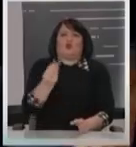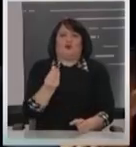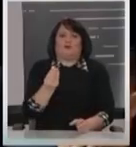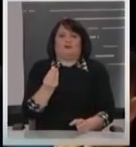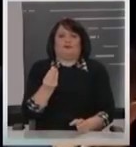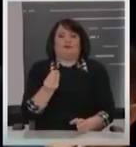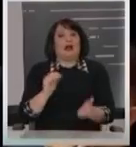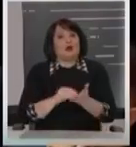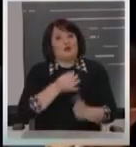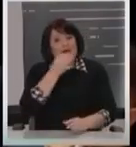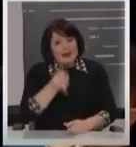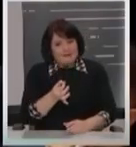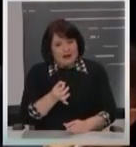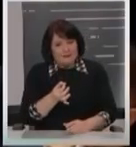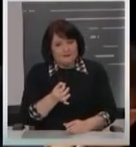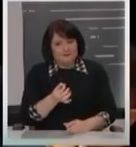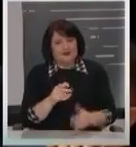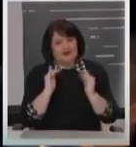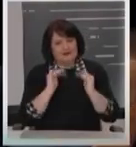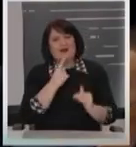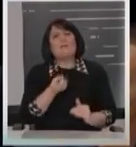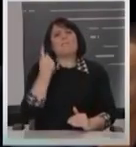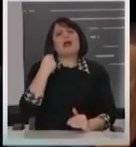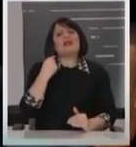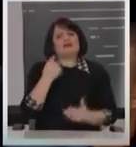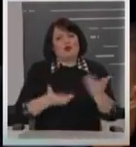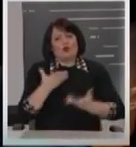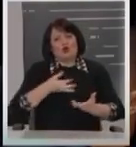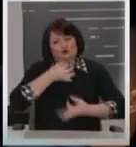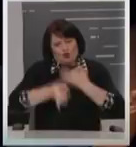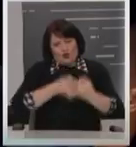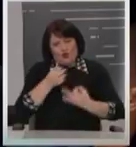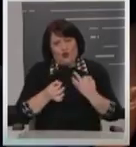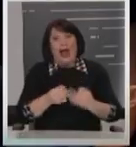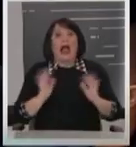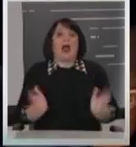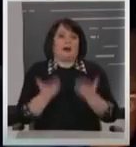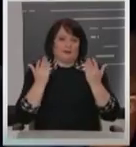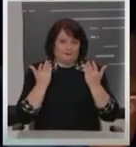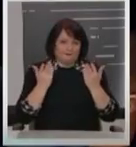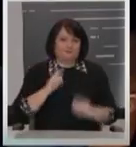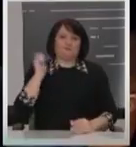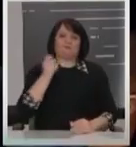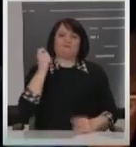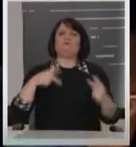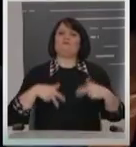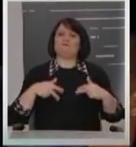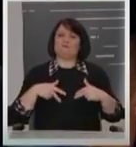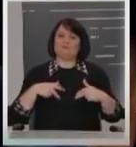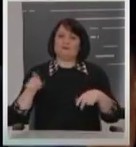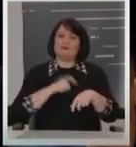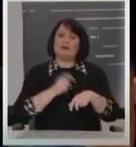Και έλεγα επίσης την ίδια αυτή ομιλία μου για τον προϋπολογισμό. Αν είχαμε μια εθνική κυβέρνηση σήμερα